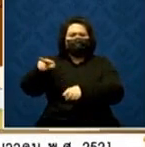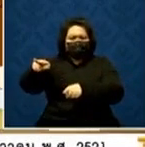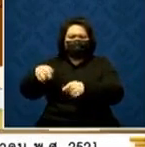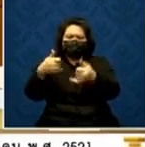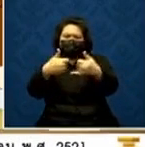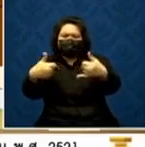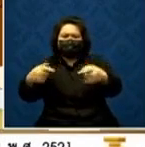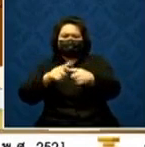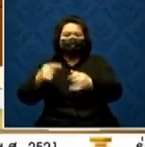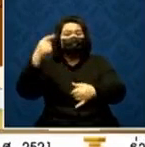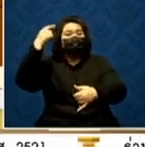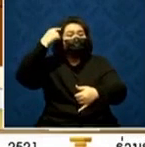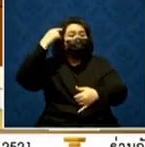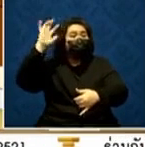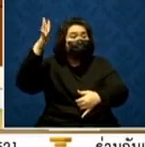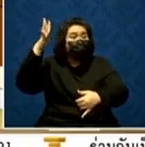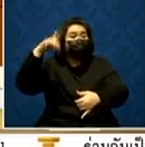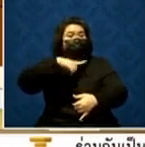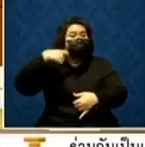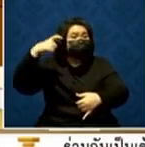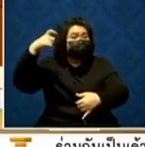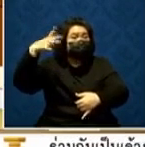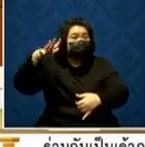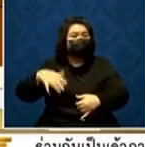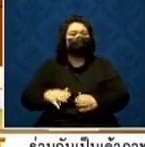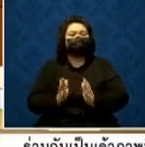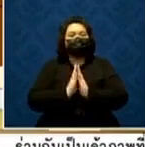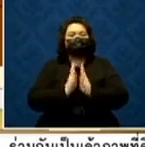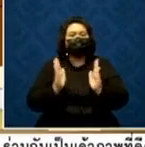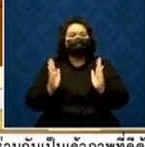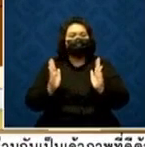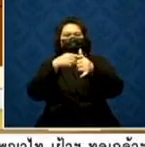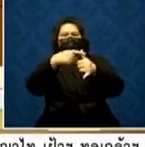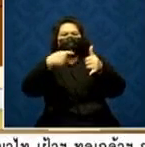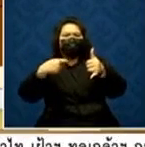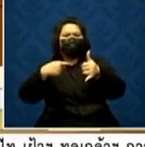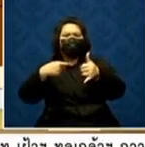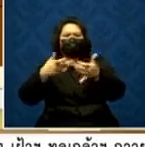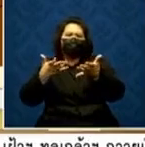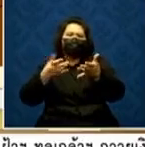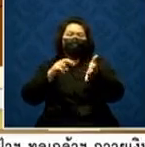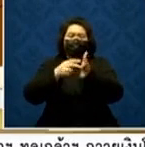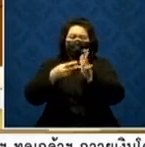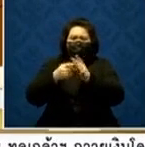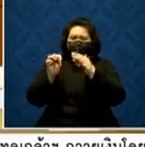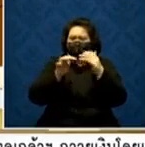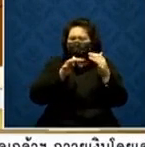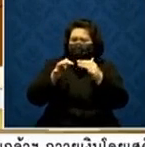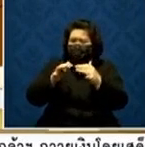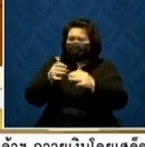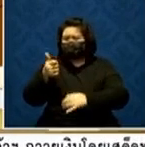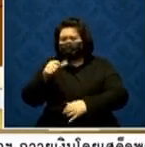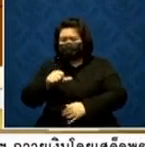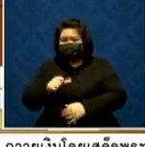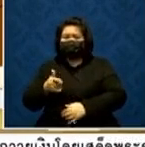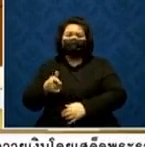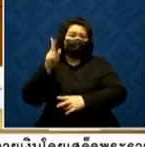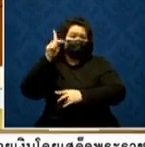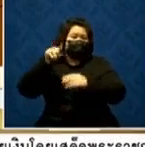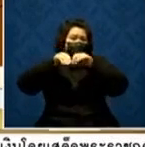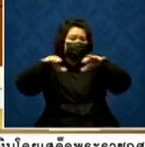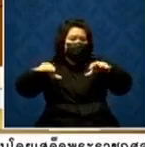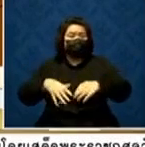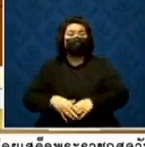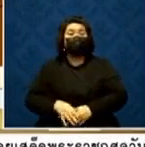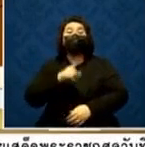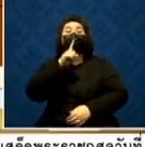าสืบสาวเราเรื่องครบว่าทำไมถึงจำเป็นต้องทำการปฏิรูปการปกครองที่ว่าที่คิดว่าเปลี่ยนเรื่องของทำรัฐประหารอ่ะง่